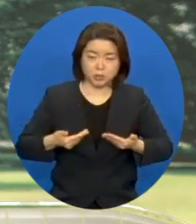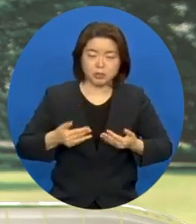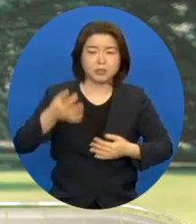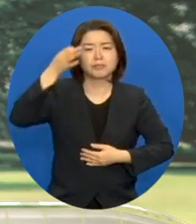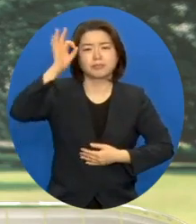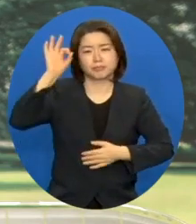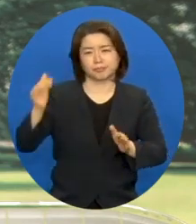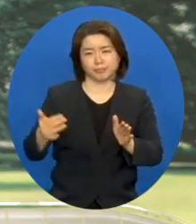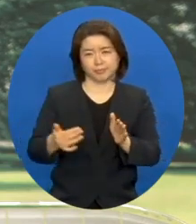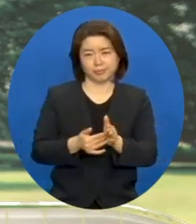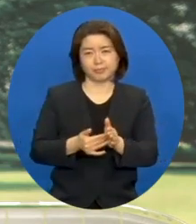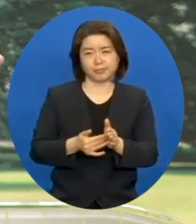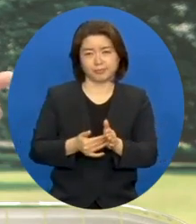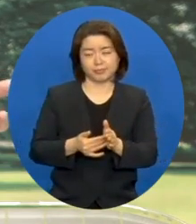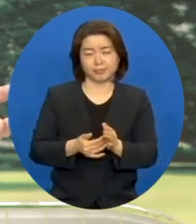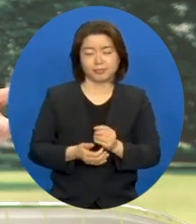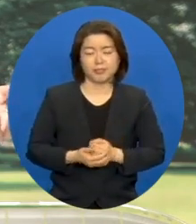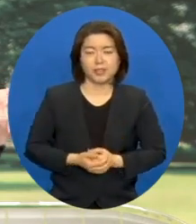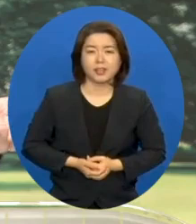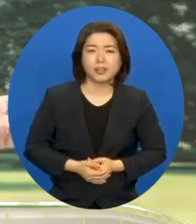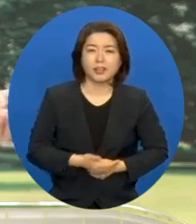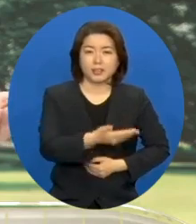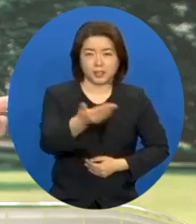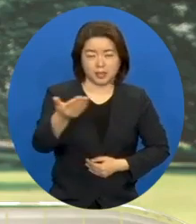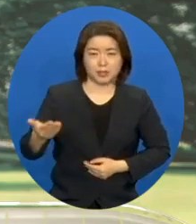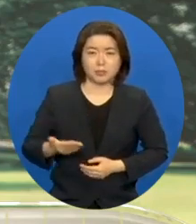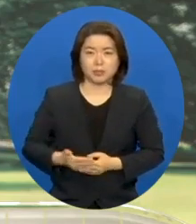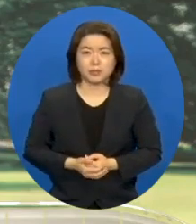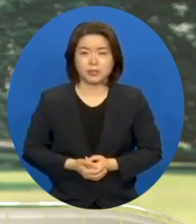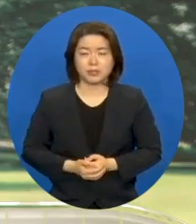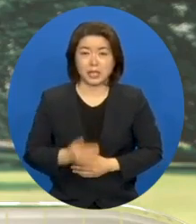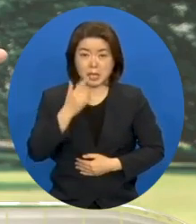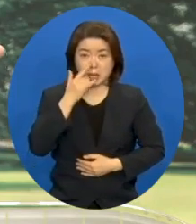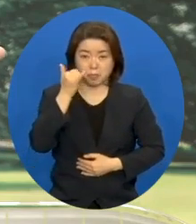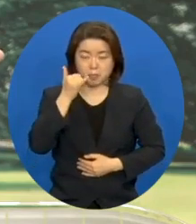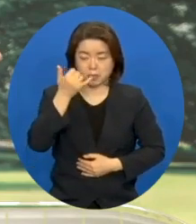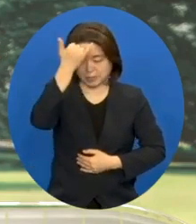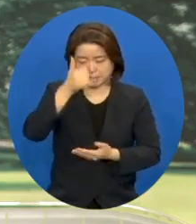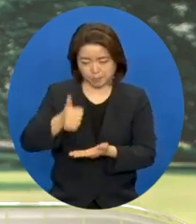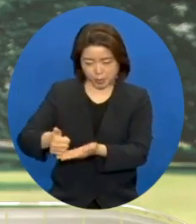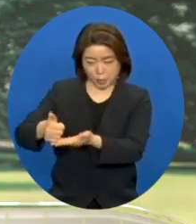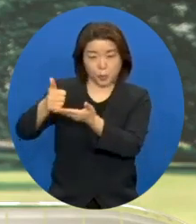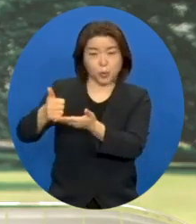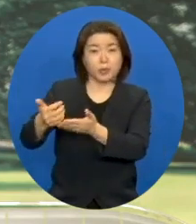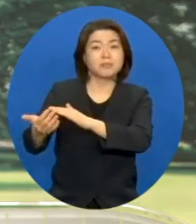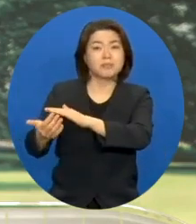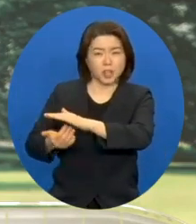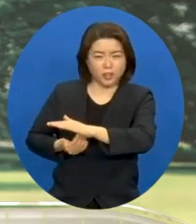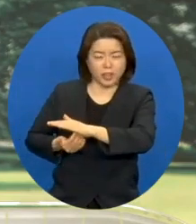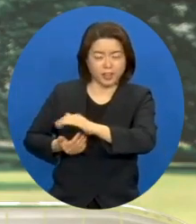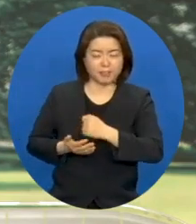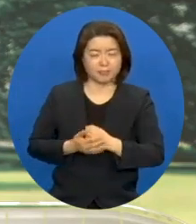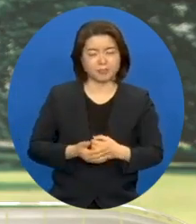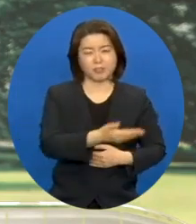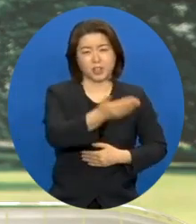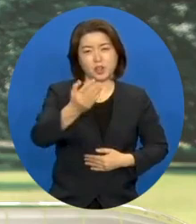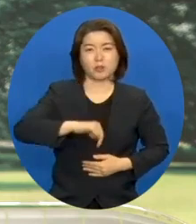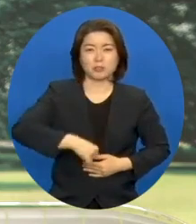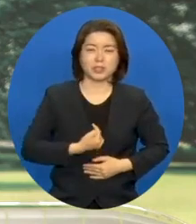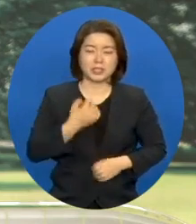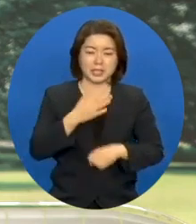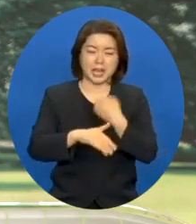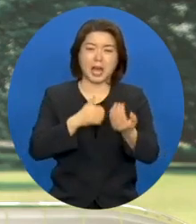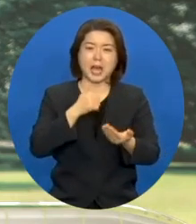깨달았습니다. 여러분, 부모님을 공경하기 전에 여러분 자신이